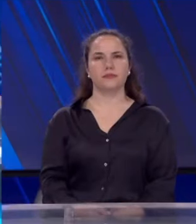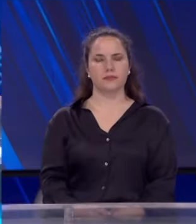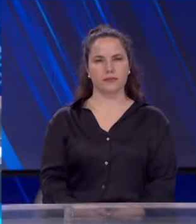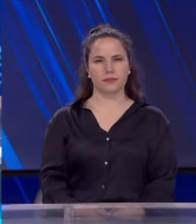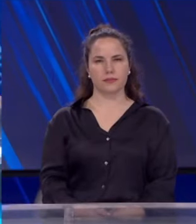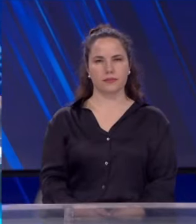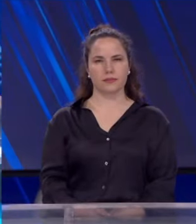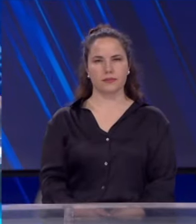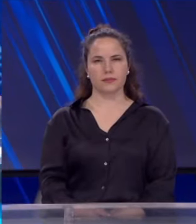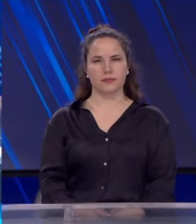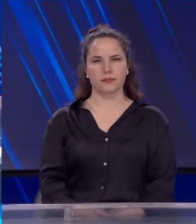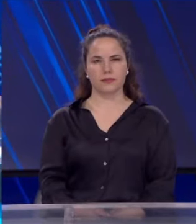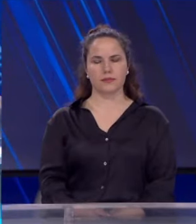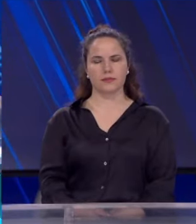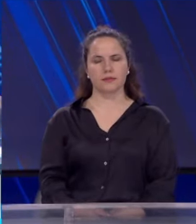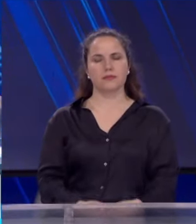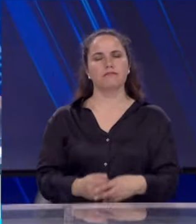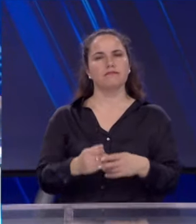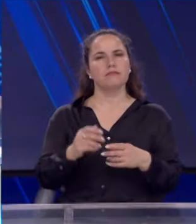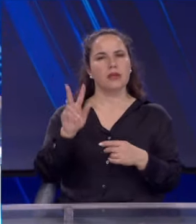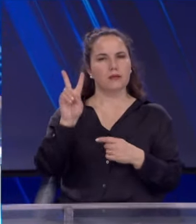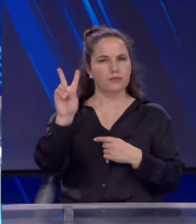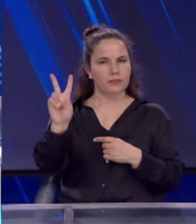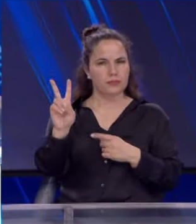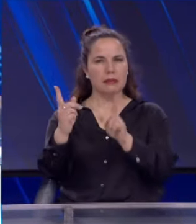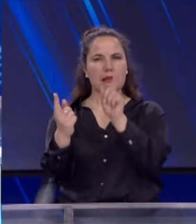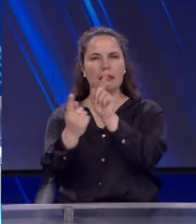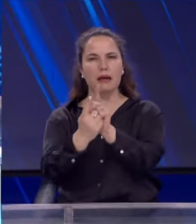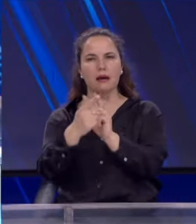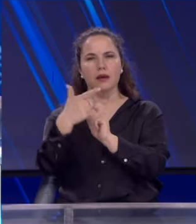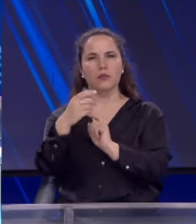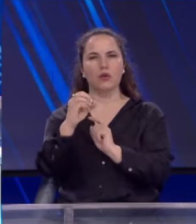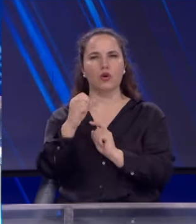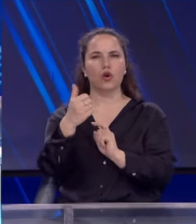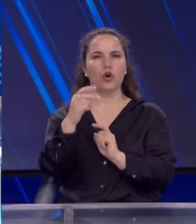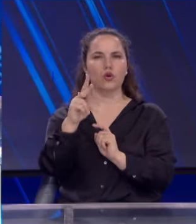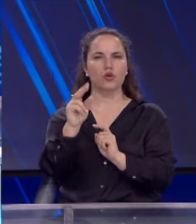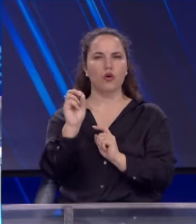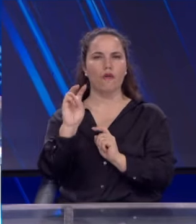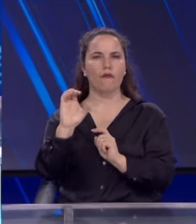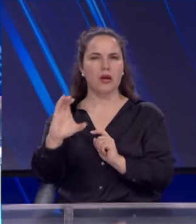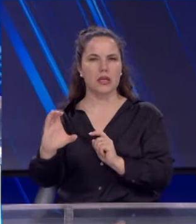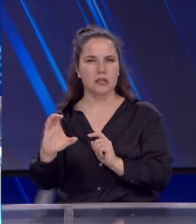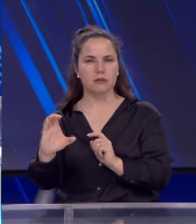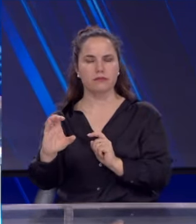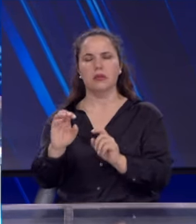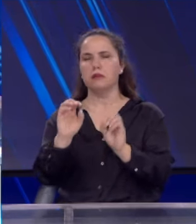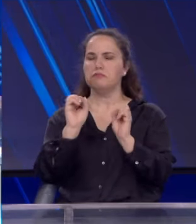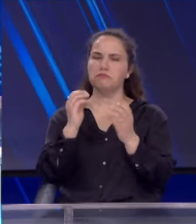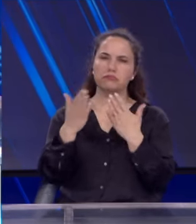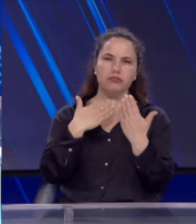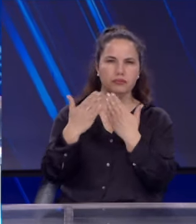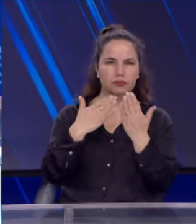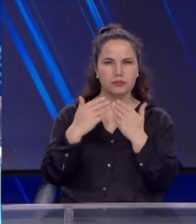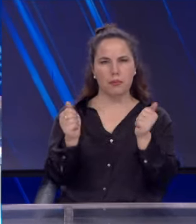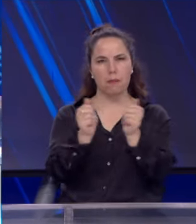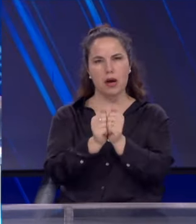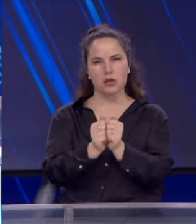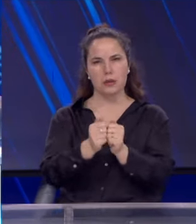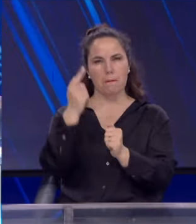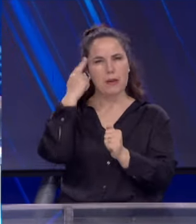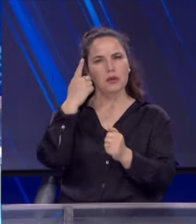Gjatë një takimi me bazën demokrate në Roskovec, Lulzim Basha u kërkoi demokratëve që të bëhen gati për zgjedhjet e ardhshme